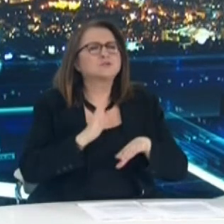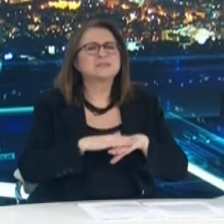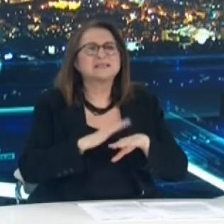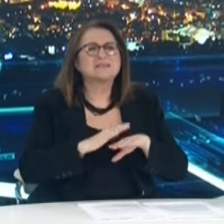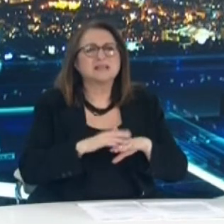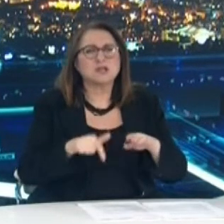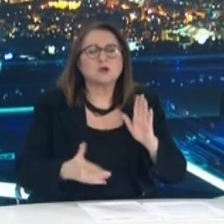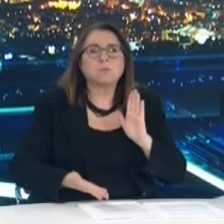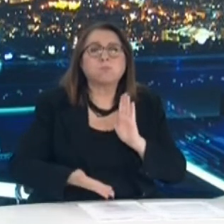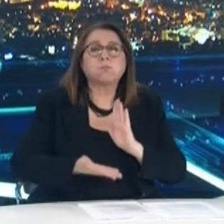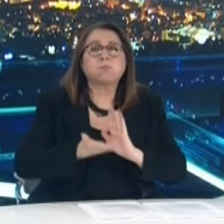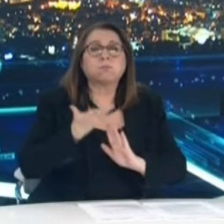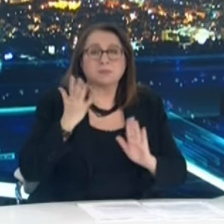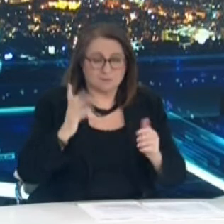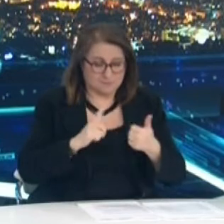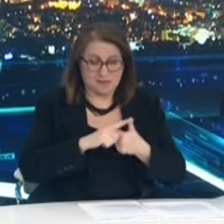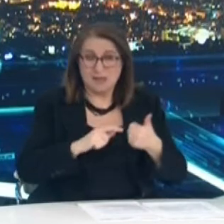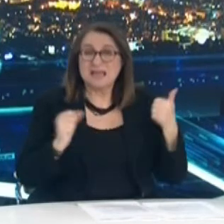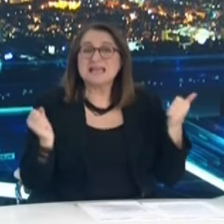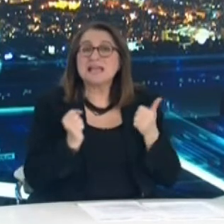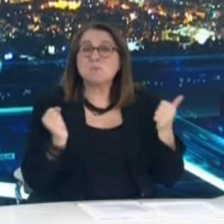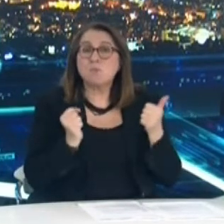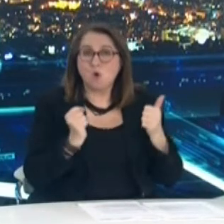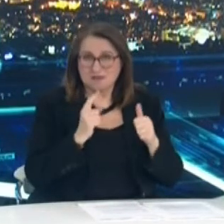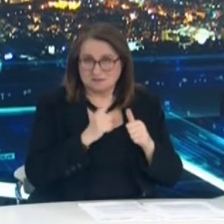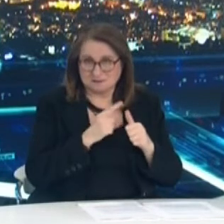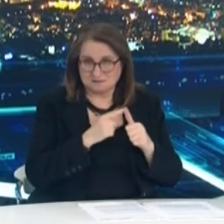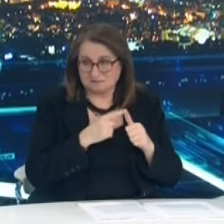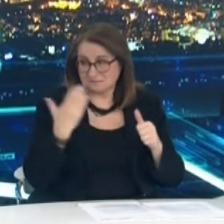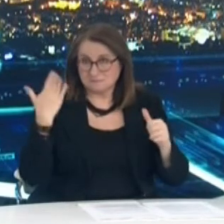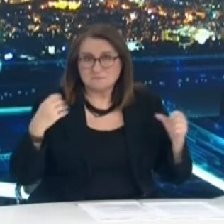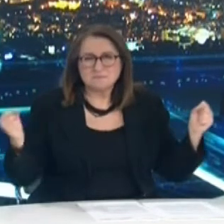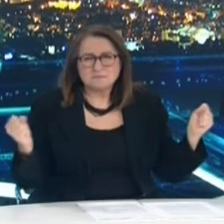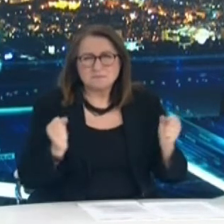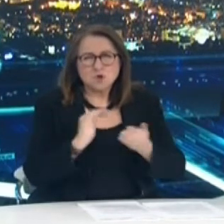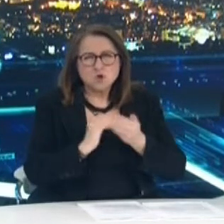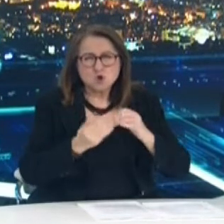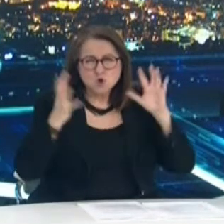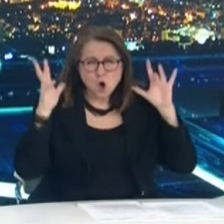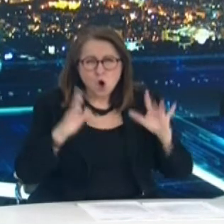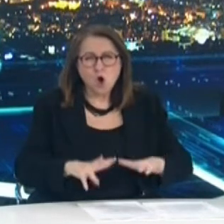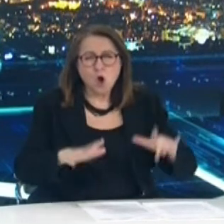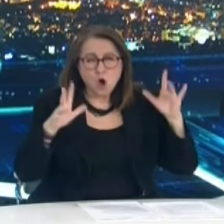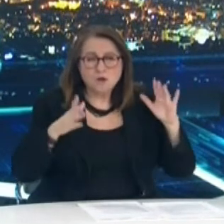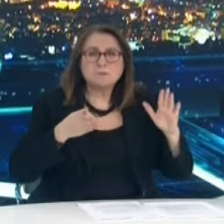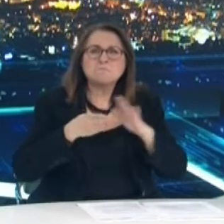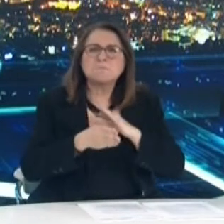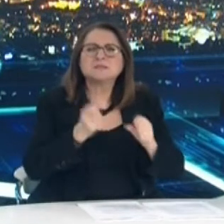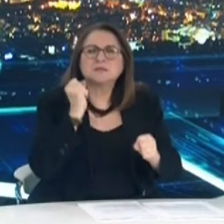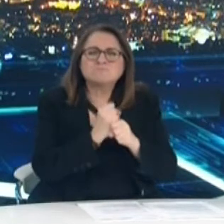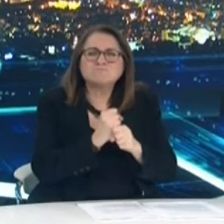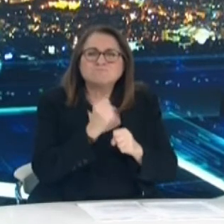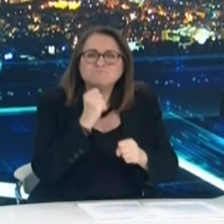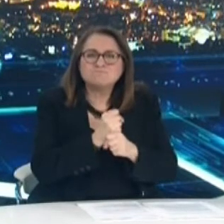χρονικά. Ο χειμωνιάτικος καιρός των προηγούμενων εβδομάδων μας έκλεισε μέσα σε εσωτερικούς χώρους, όπου όπως γνωρίζουμε